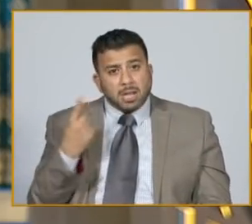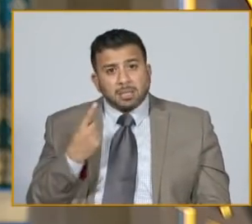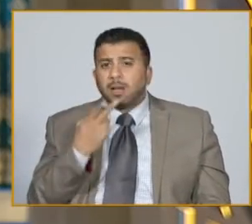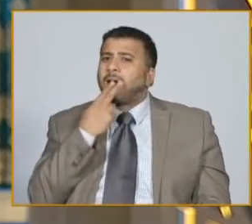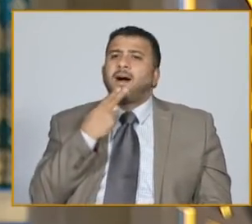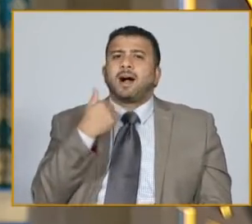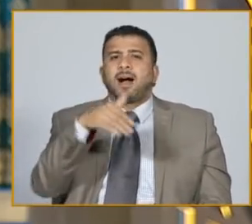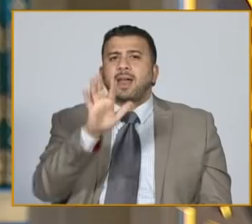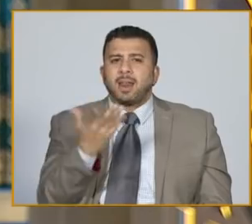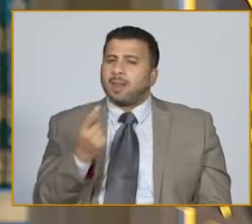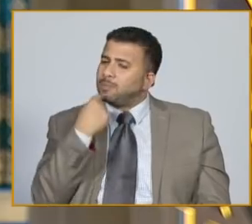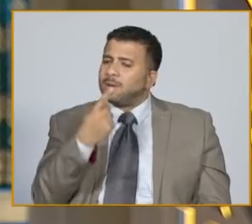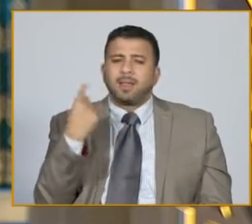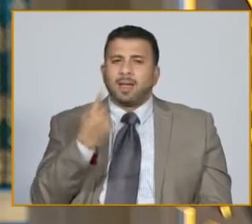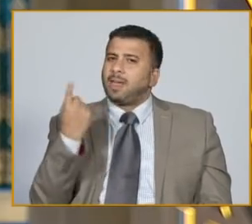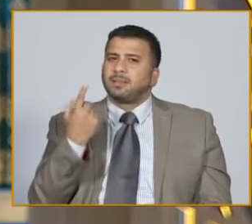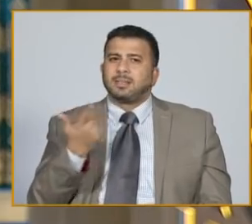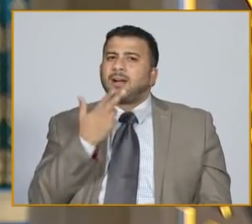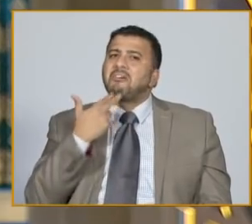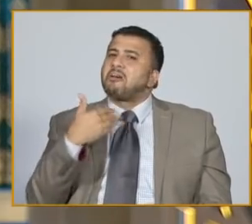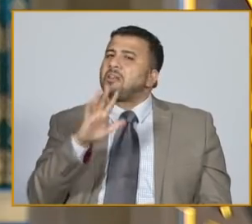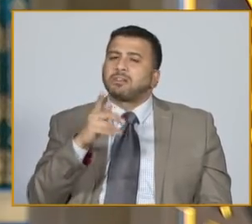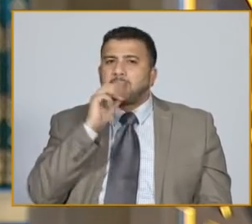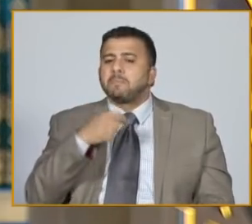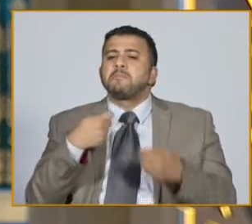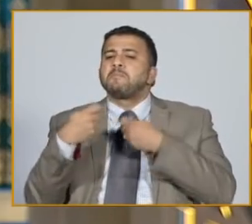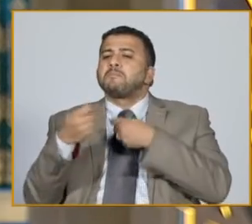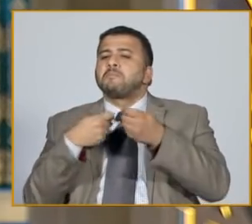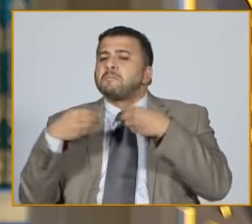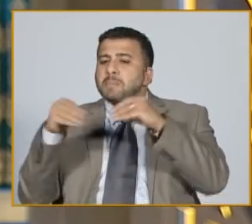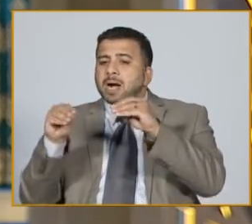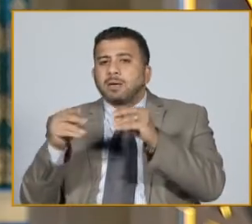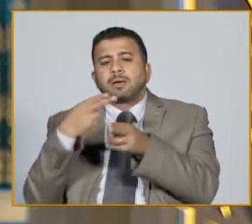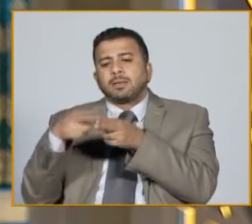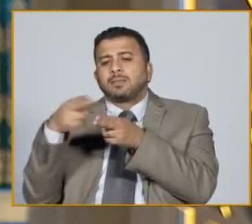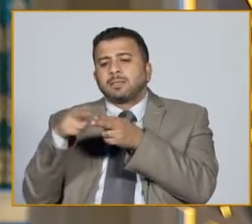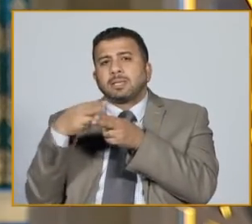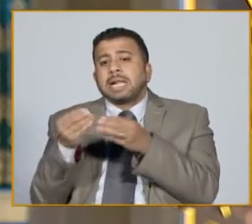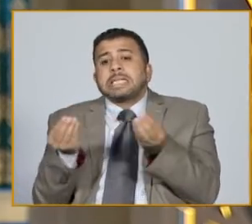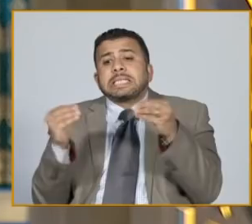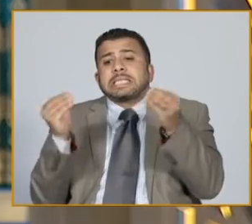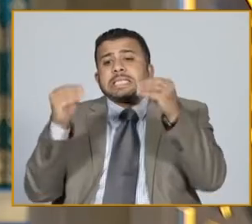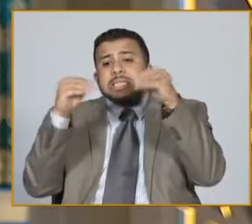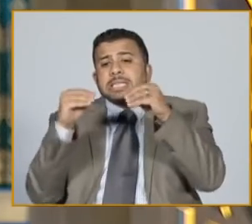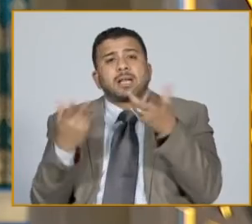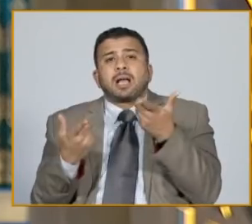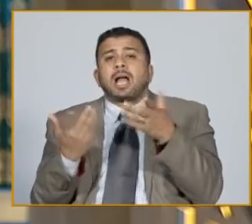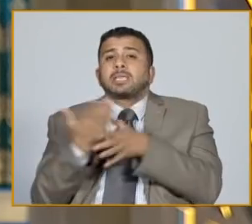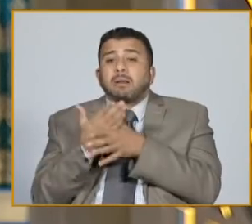الله البيع وحرم الربا. وهذا البيع يا أخي الفاضل خاصة الأقساط هذه اللي يأخذون الزيادة في مقابل الأجل